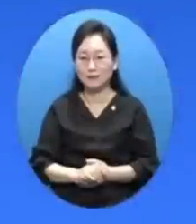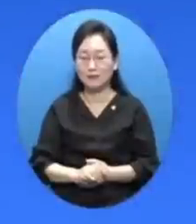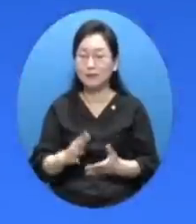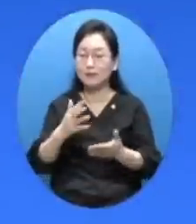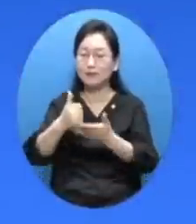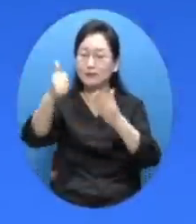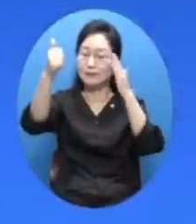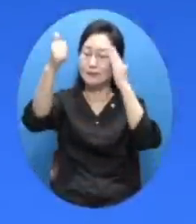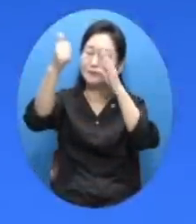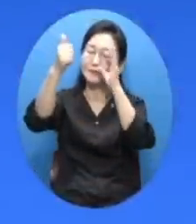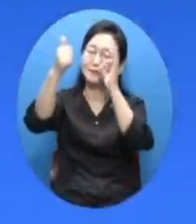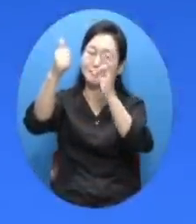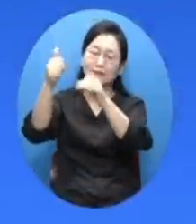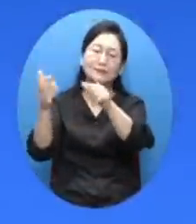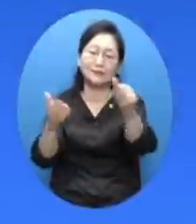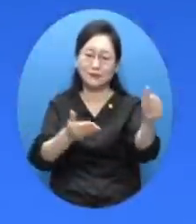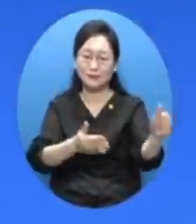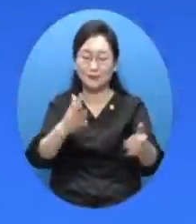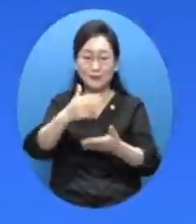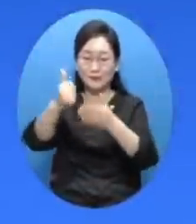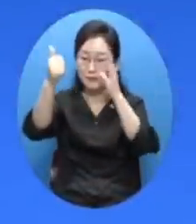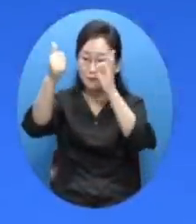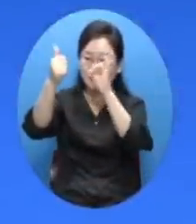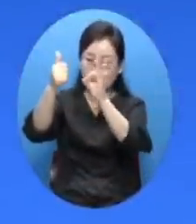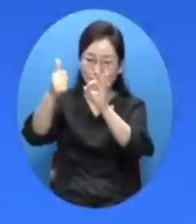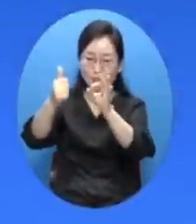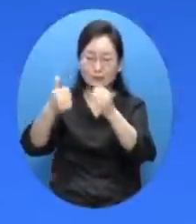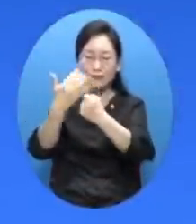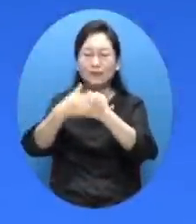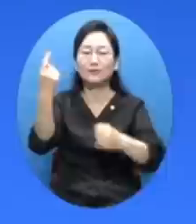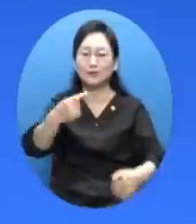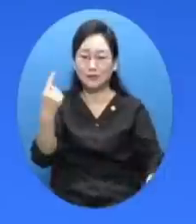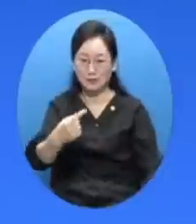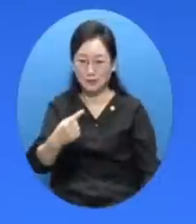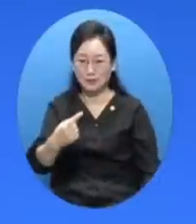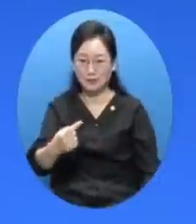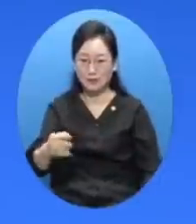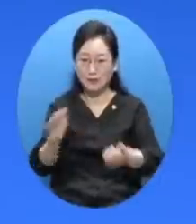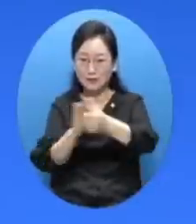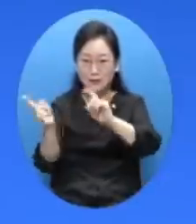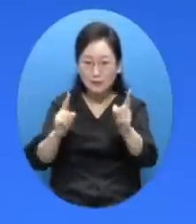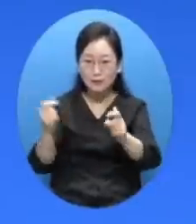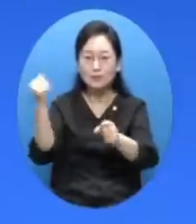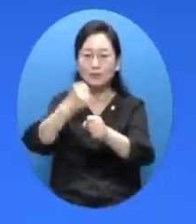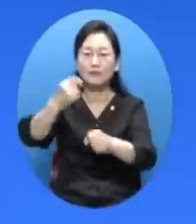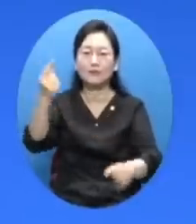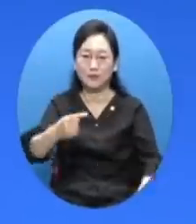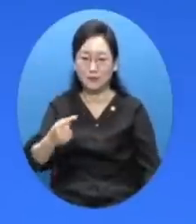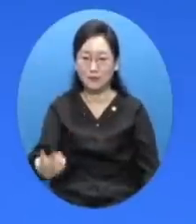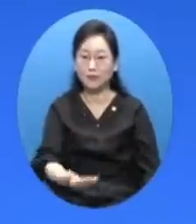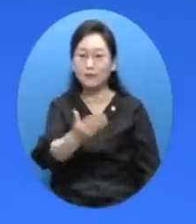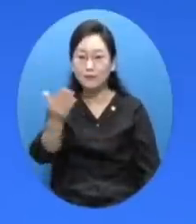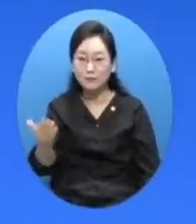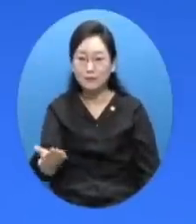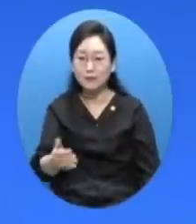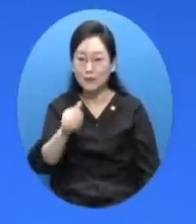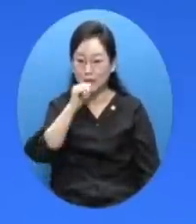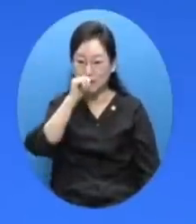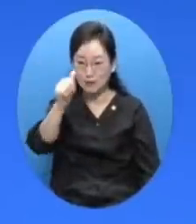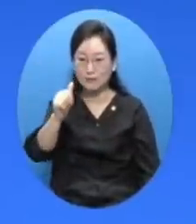주님을 바라봐야 합니다. 주님을 바라볼 때 하나님의 은혜가 임하는 것입니다. 치료와 회복이 임하는 것입니다. 여러분